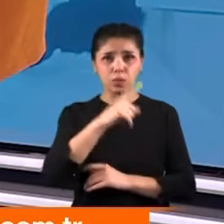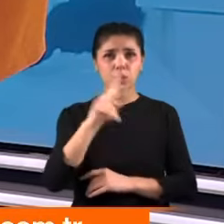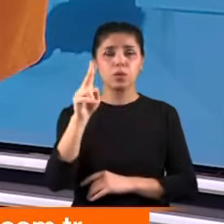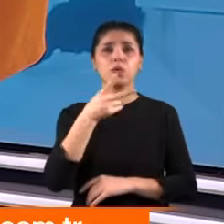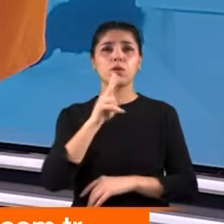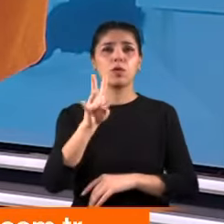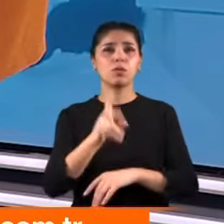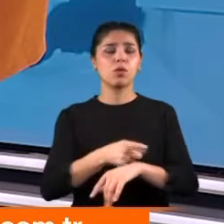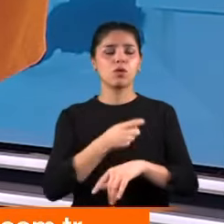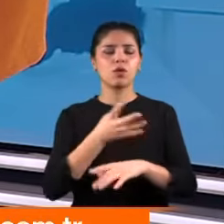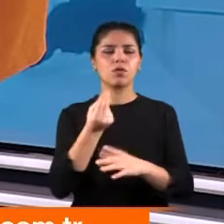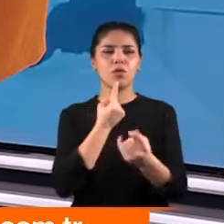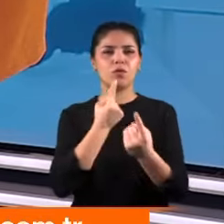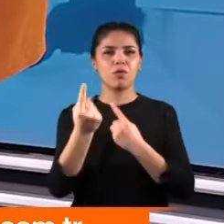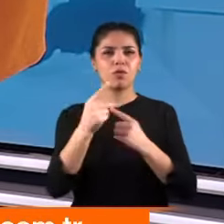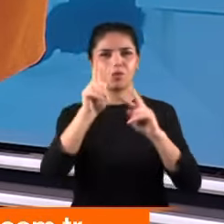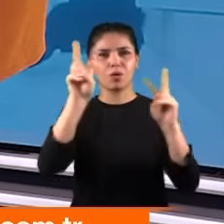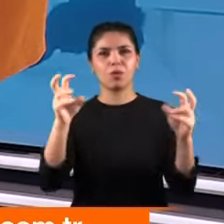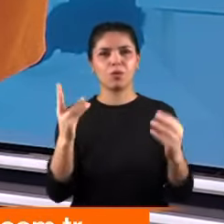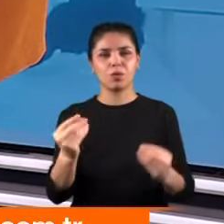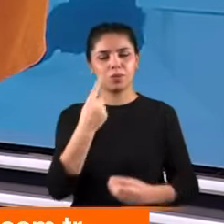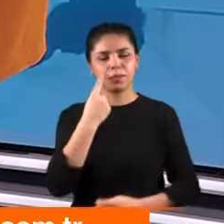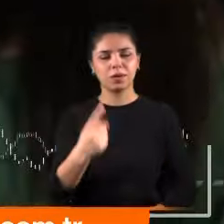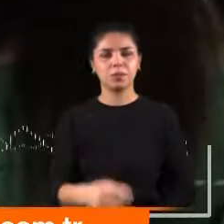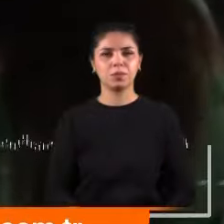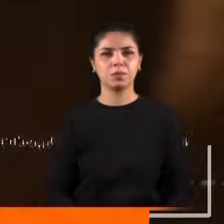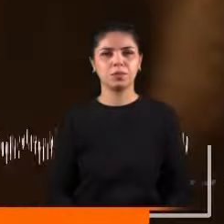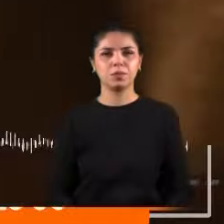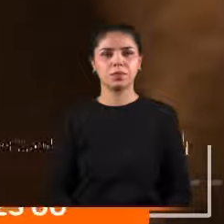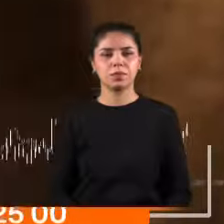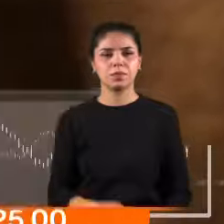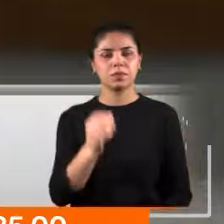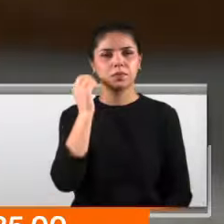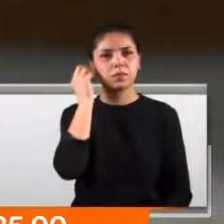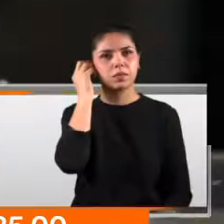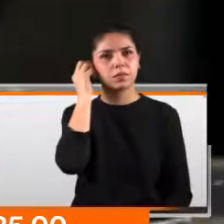24 saatinde en çok konuşulanlar arasına girdi.